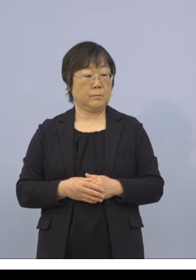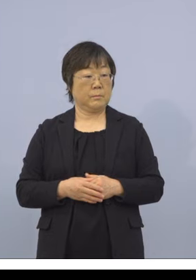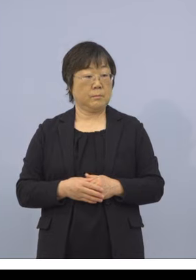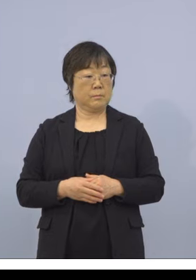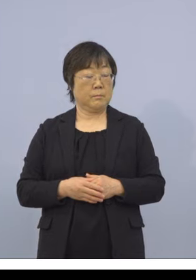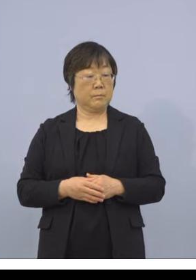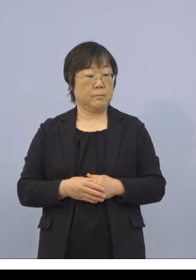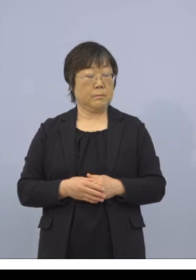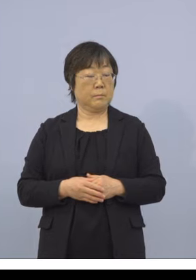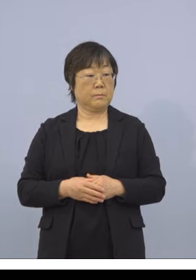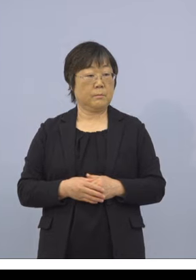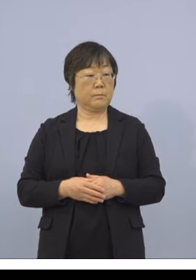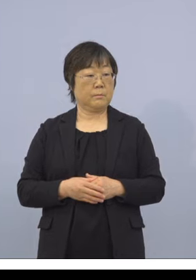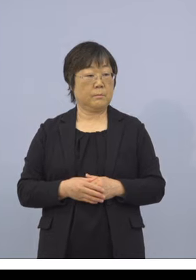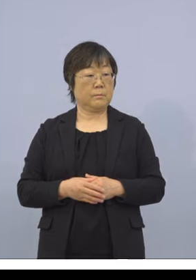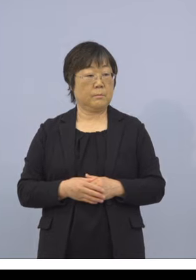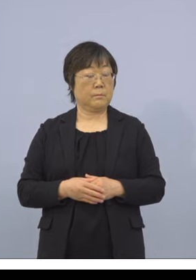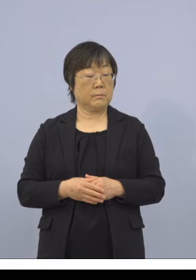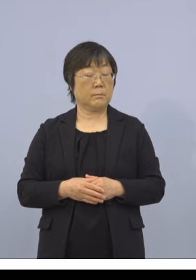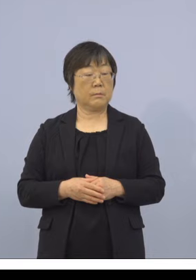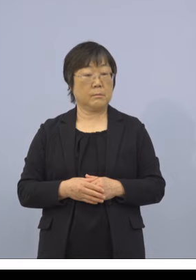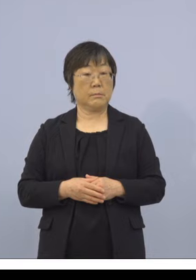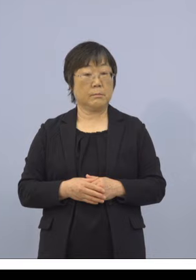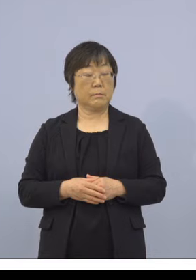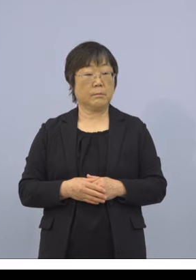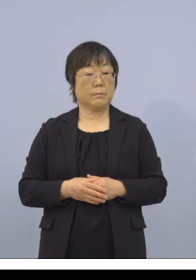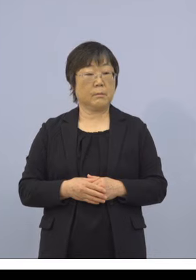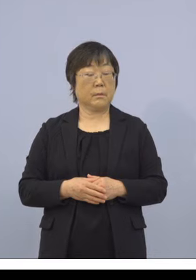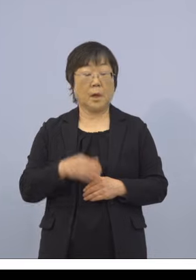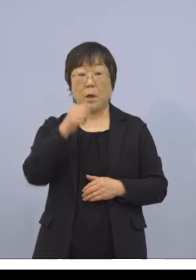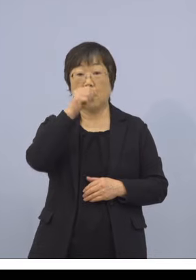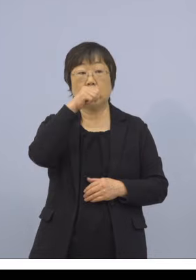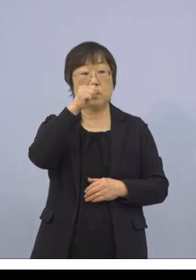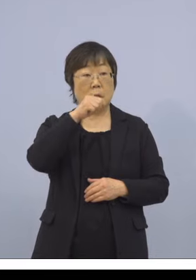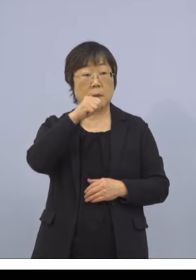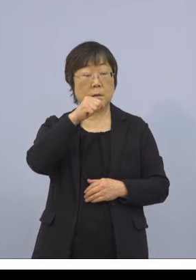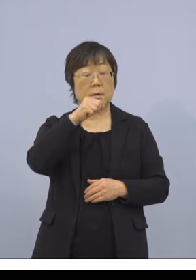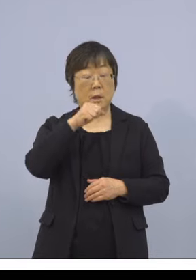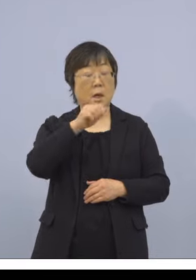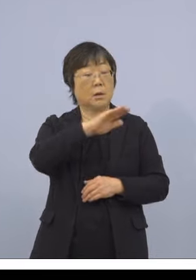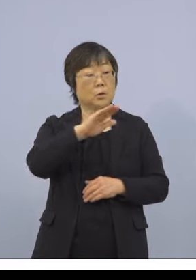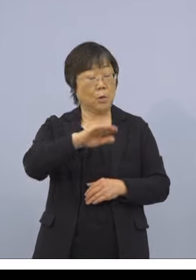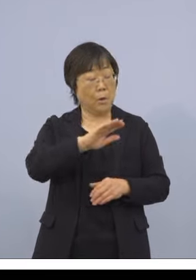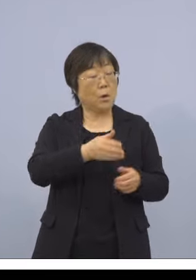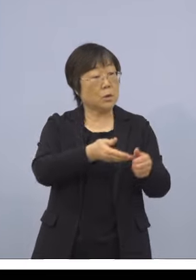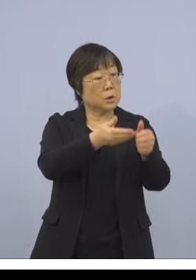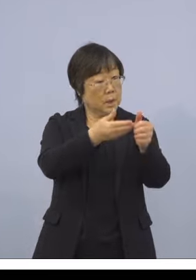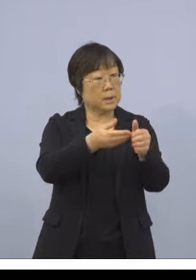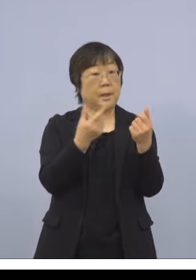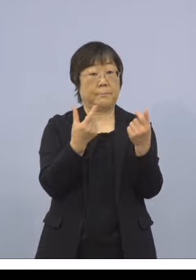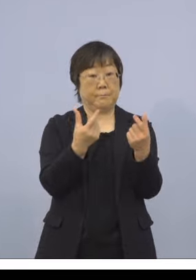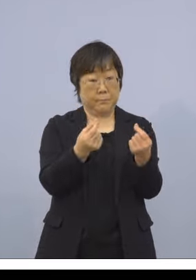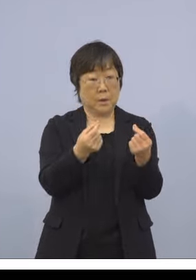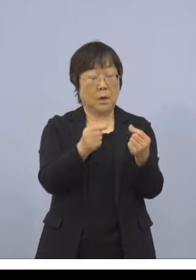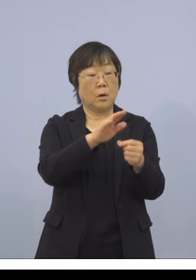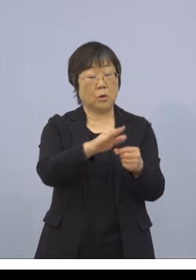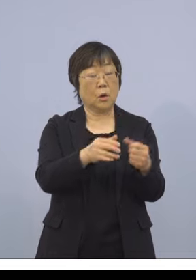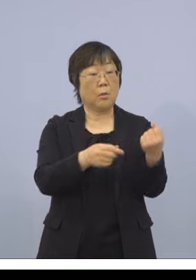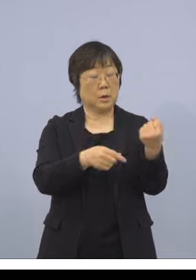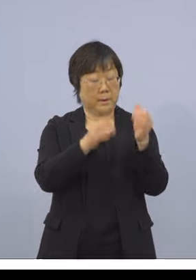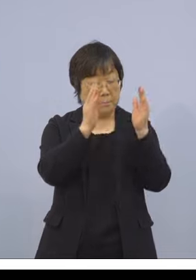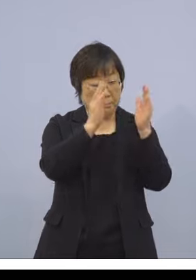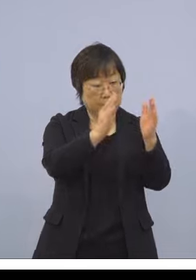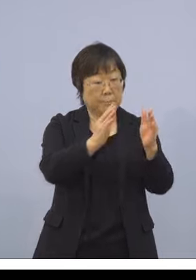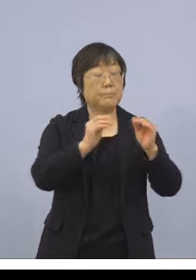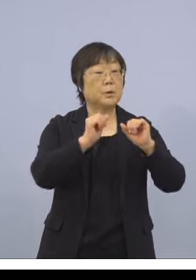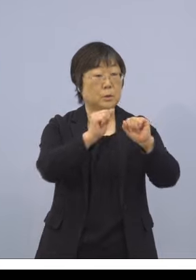はい、ということでですね、まあ、大きな予算としては子ども子育てしっかり、子どもに力を入れてい